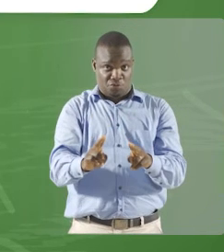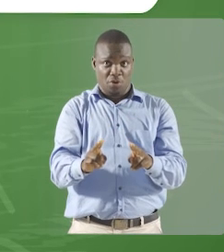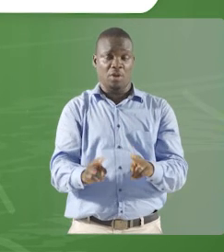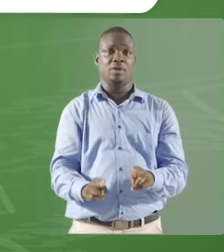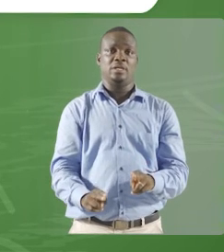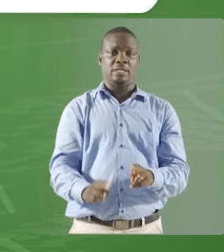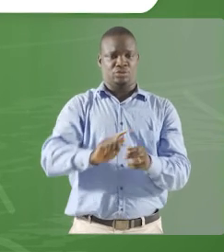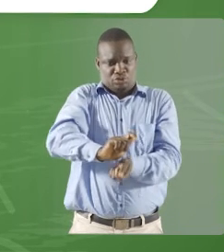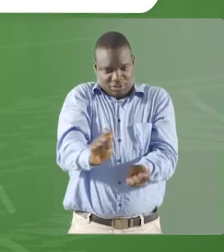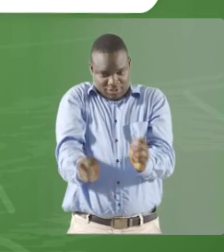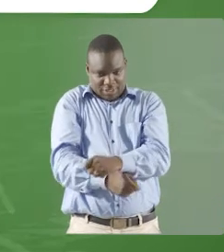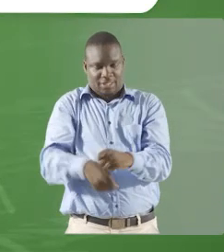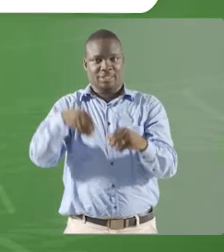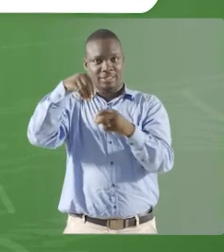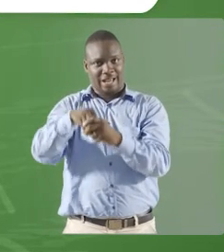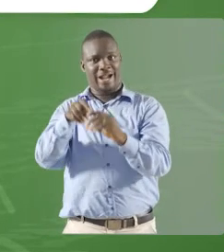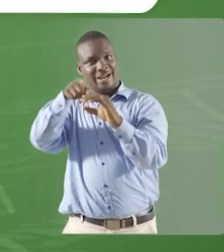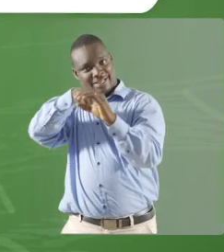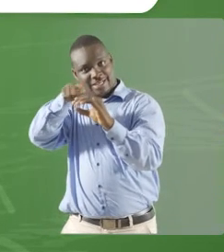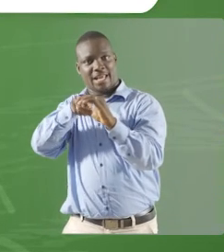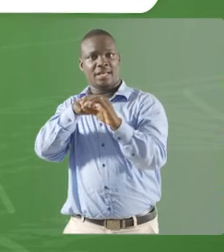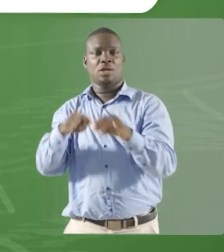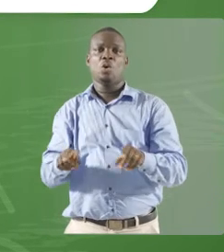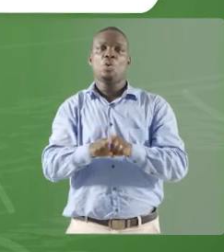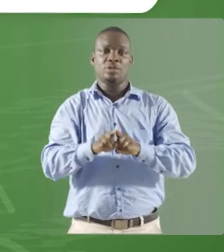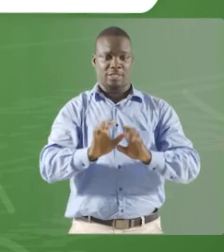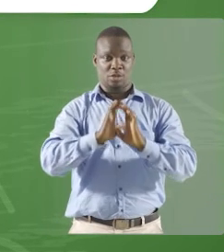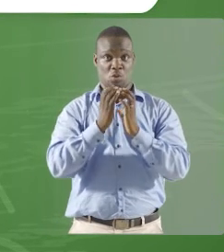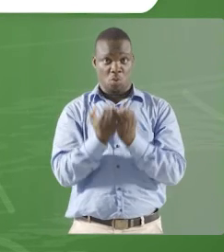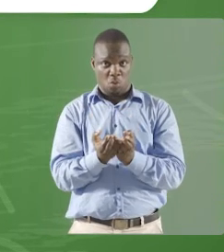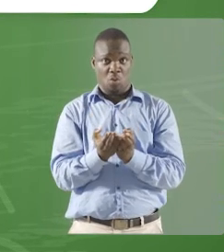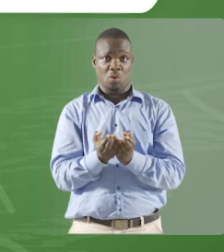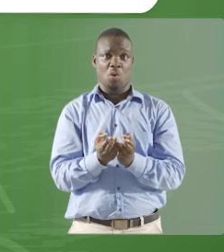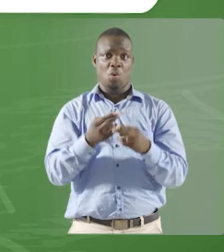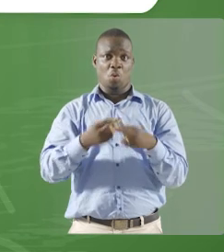une graine. Et l'ovaire s'hypertrophie, il grossit